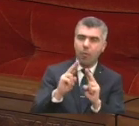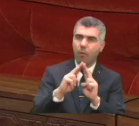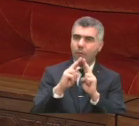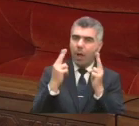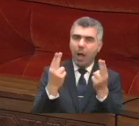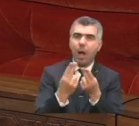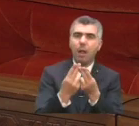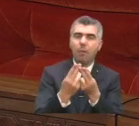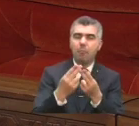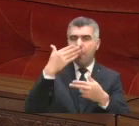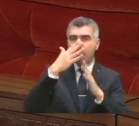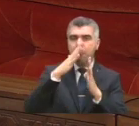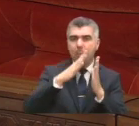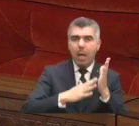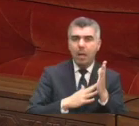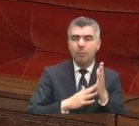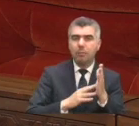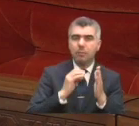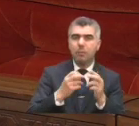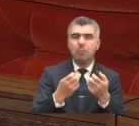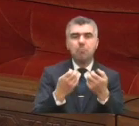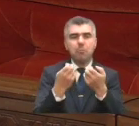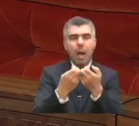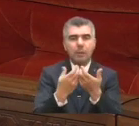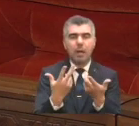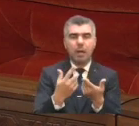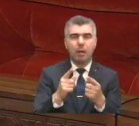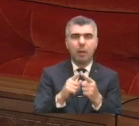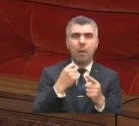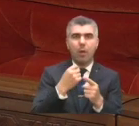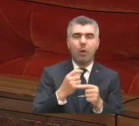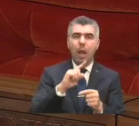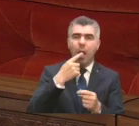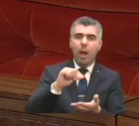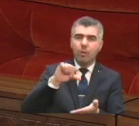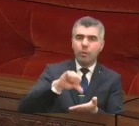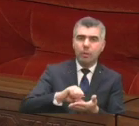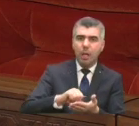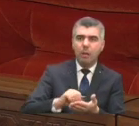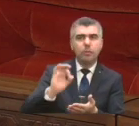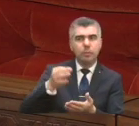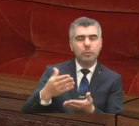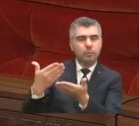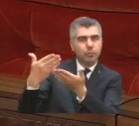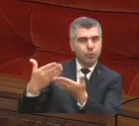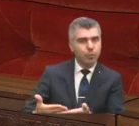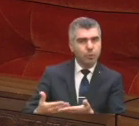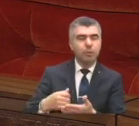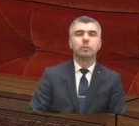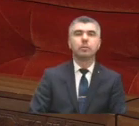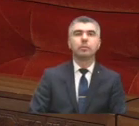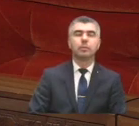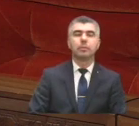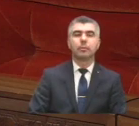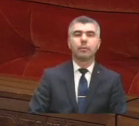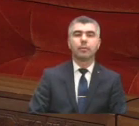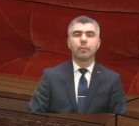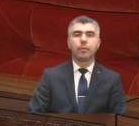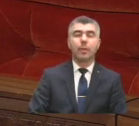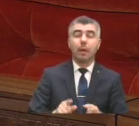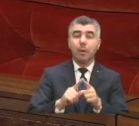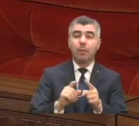تربط على سبيل المثال مطار زاكورا بمدن أخرى فهي مرحب بها. المشكل اللي تيطرح هنا هو أنه